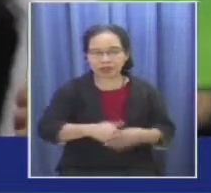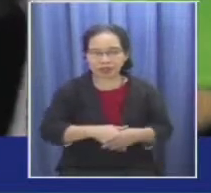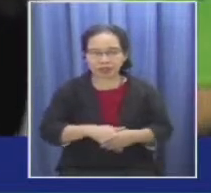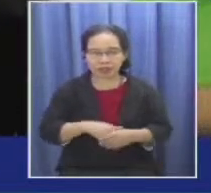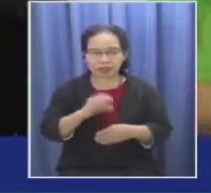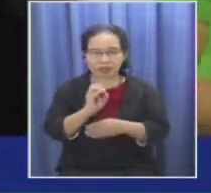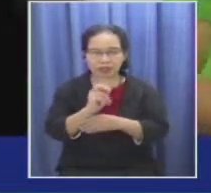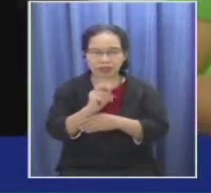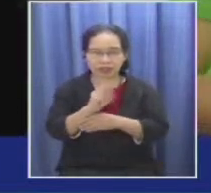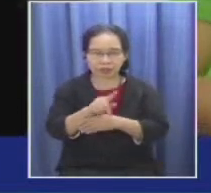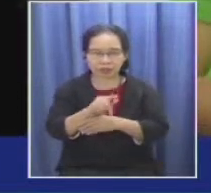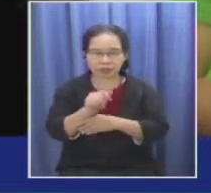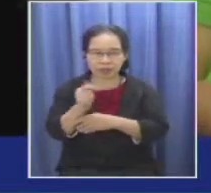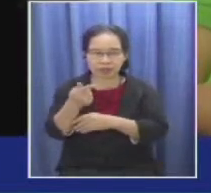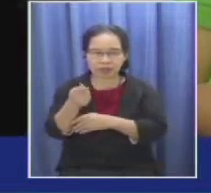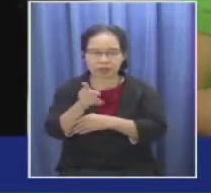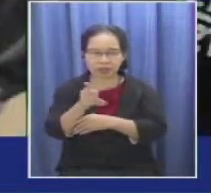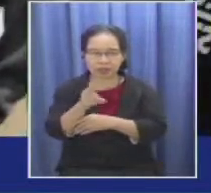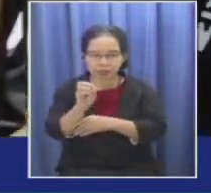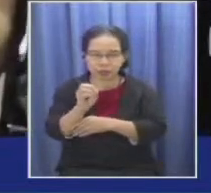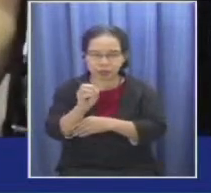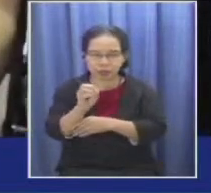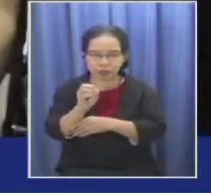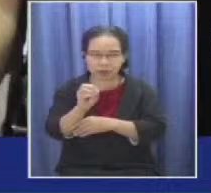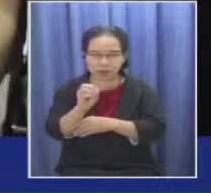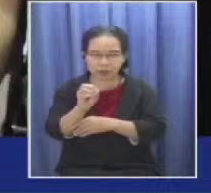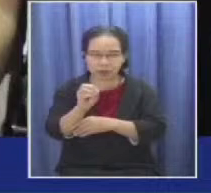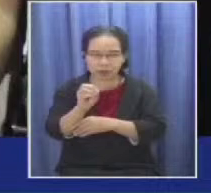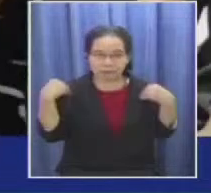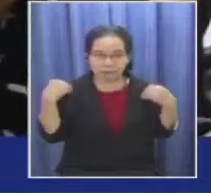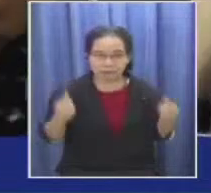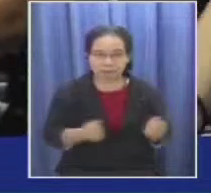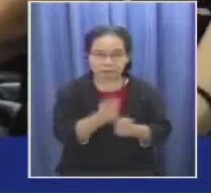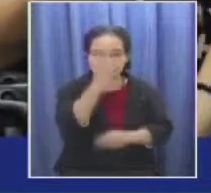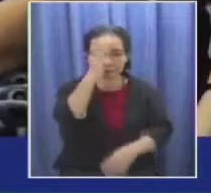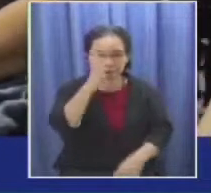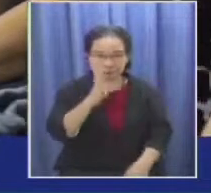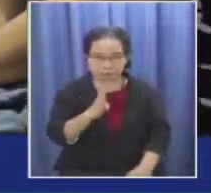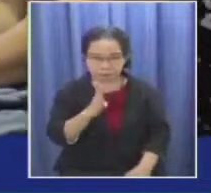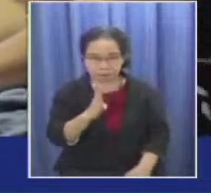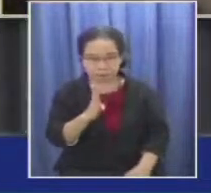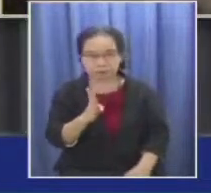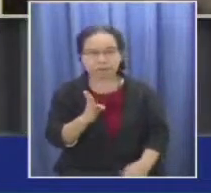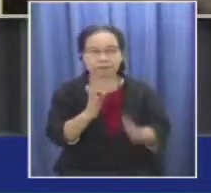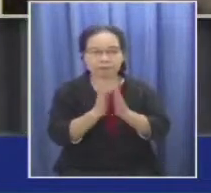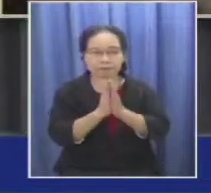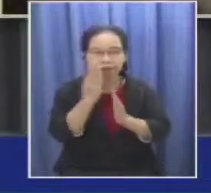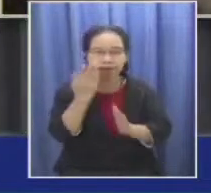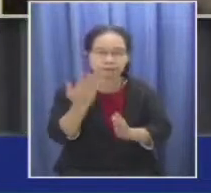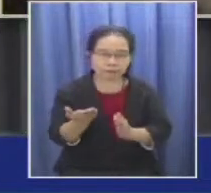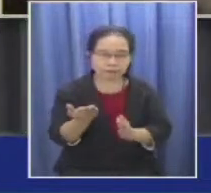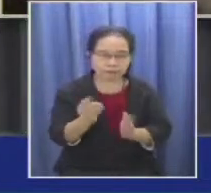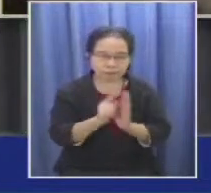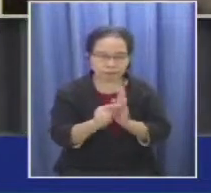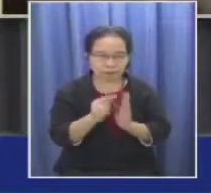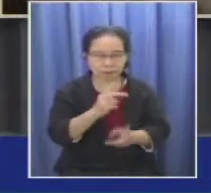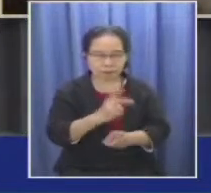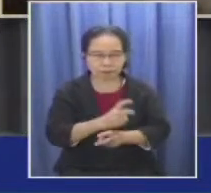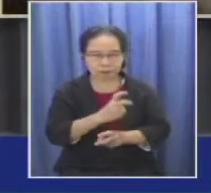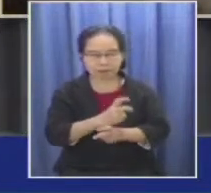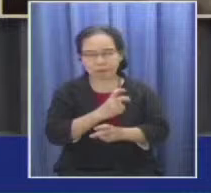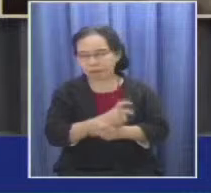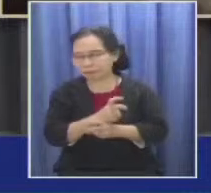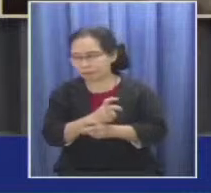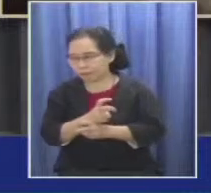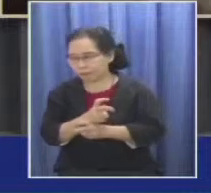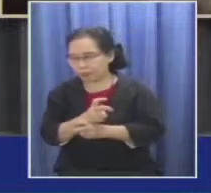penesu anka ma wuda tata efri say no wa mo nya posi fo mo ko je wo mo ntade mo ko je wa na sa fo